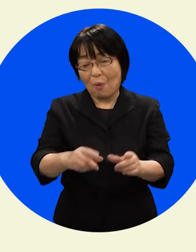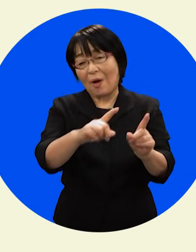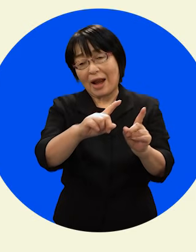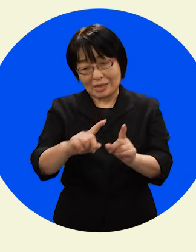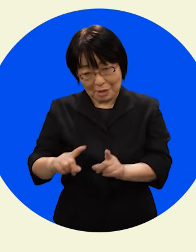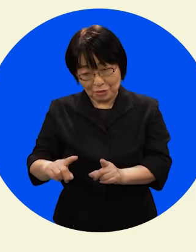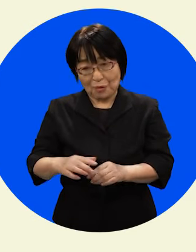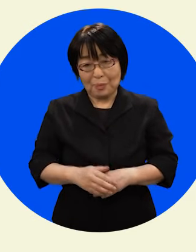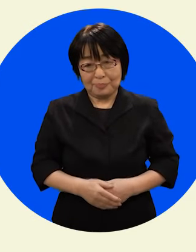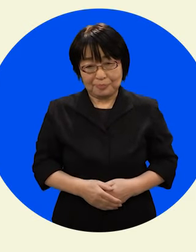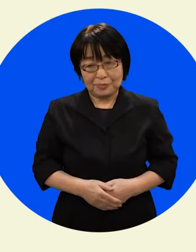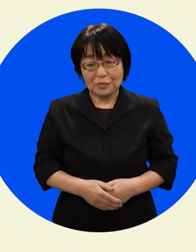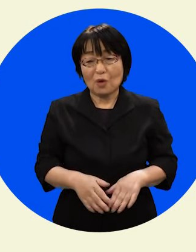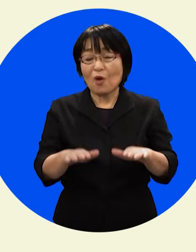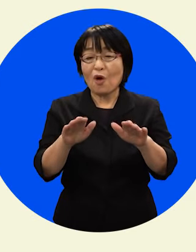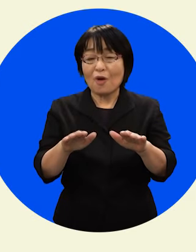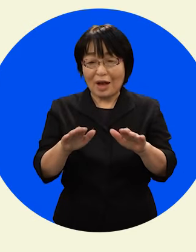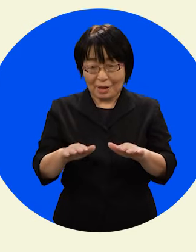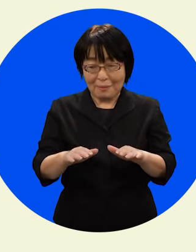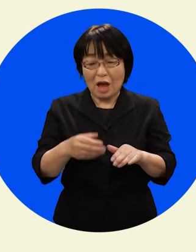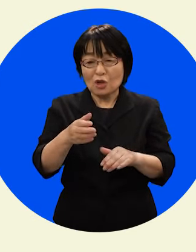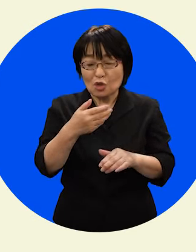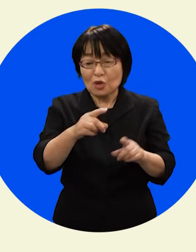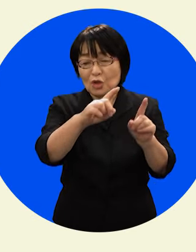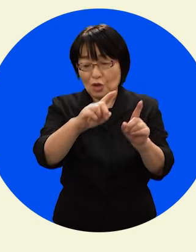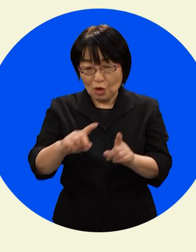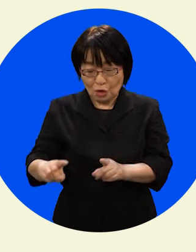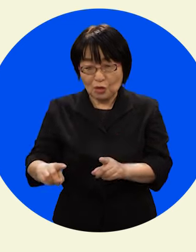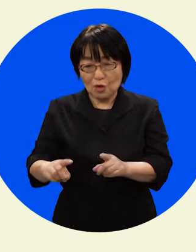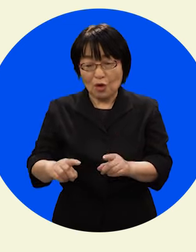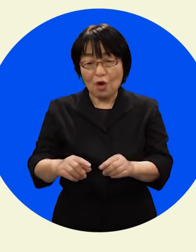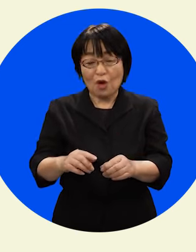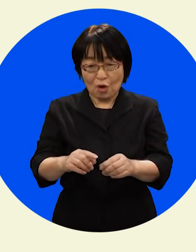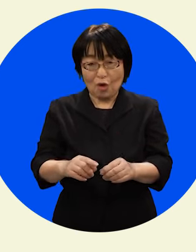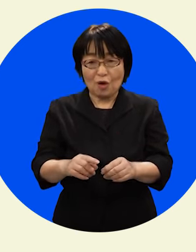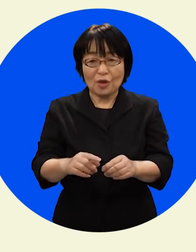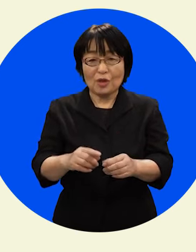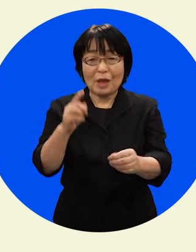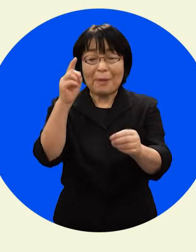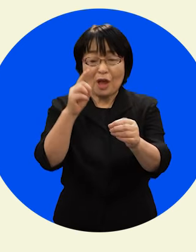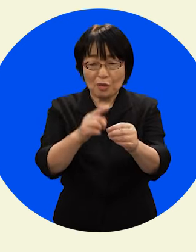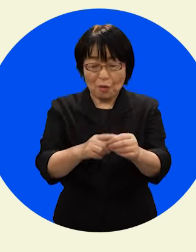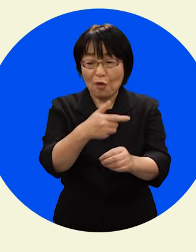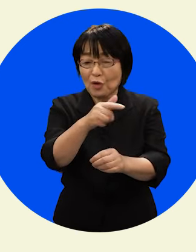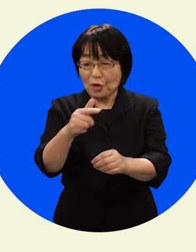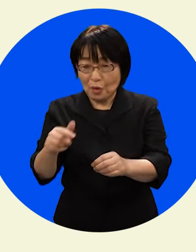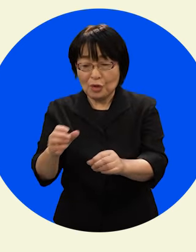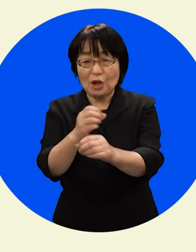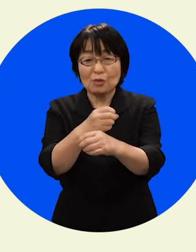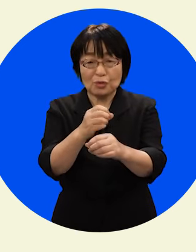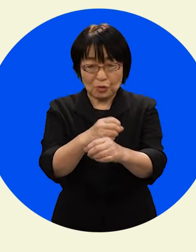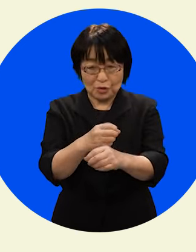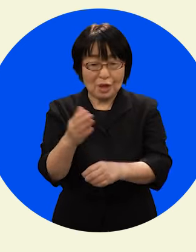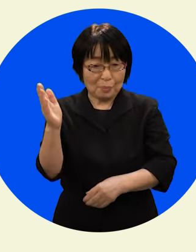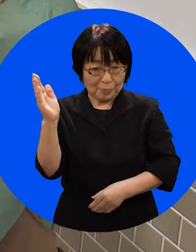今回作るのは、食品ロスを防ぐためのさまざまな工夫が凝らされたこちらの3品。